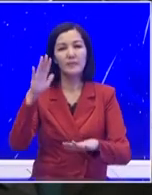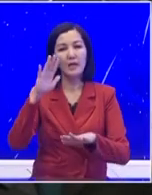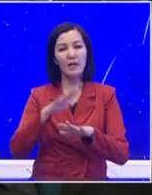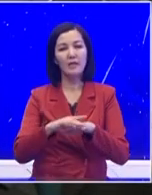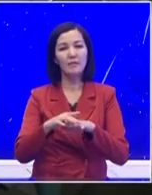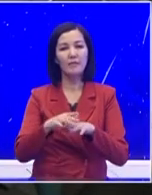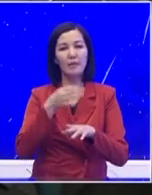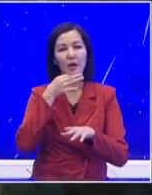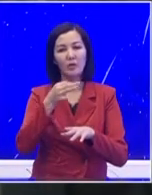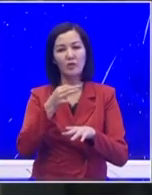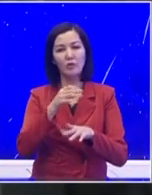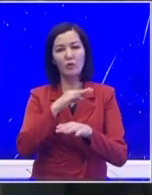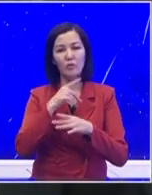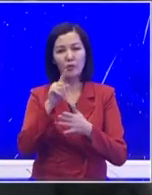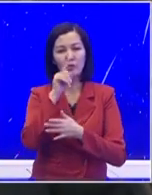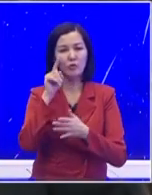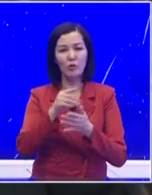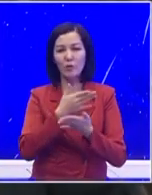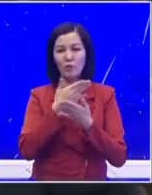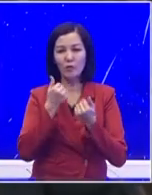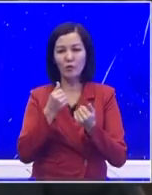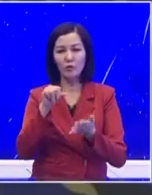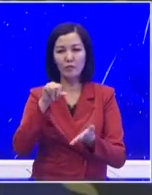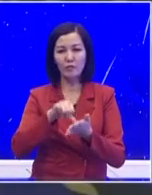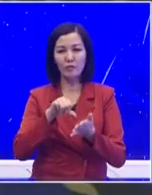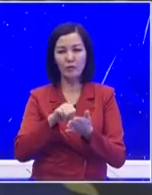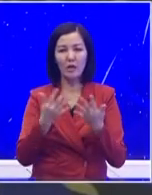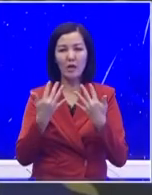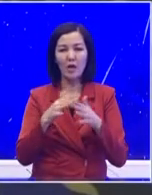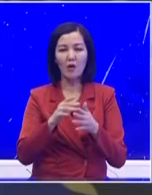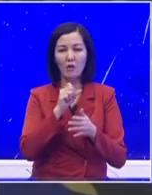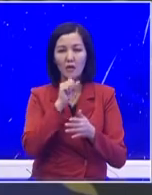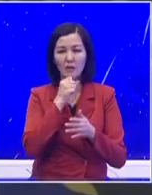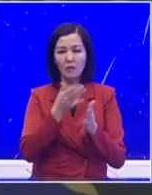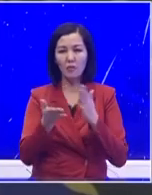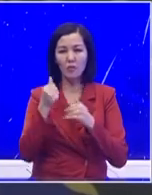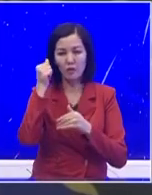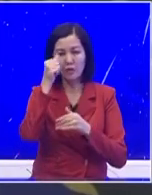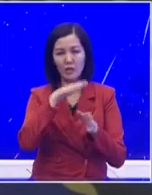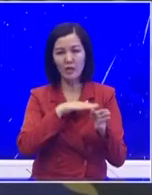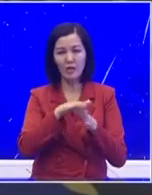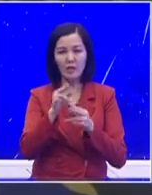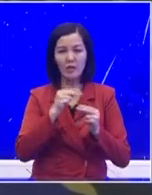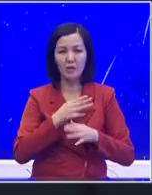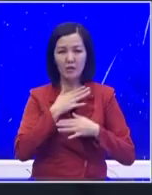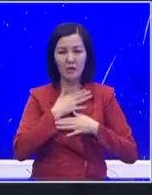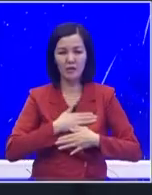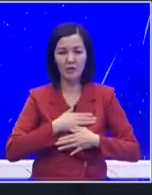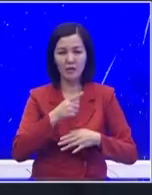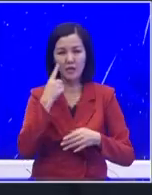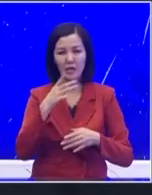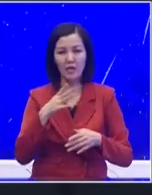тыңдаған тұрғындардан көп сауал туындамады. Қайта сөз алған ауыл ақсақалдары ел ағасының өткен жылы тындырған шаруаларына дән риза